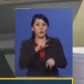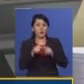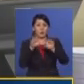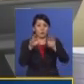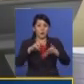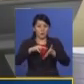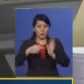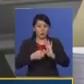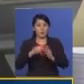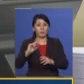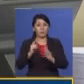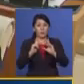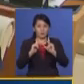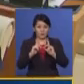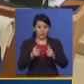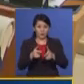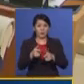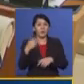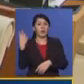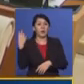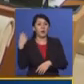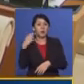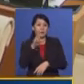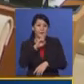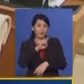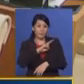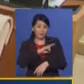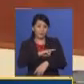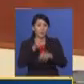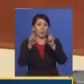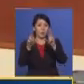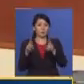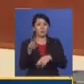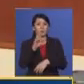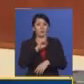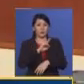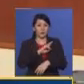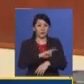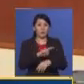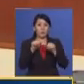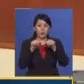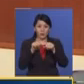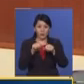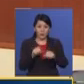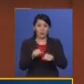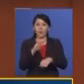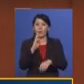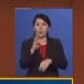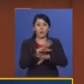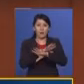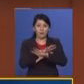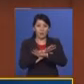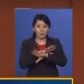туралы заң жобасын бірінші оқылымда мақұлдады. Енді қарыз еңбегі принципі бойынша жұмыс істейтіндердің мүдделері,